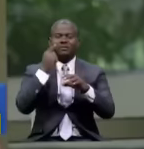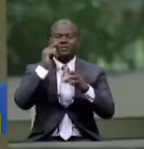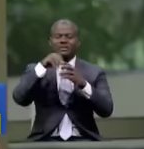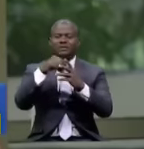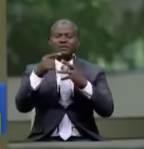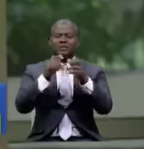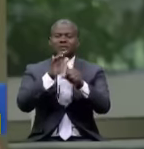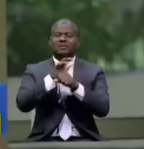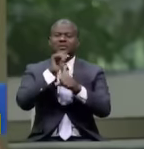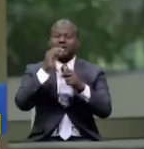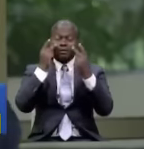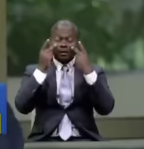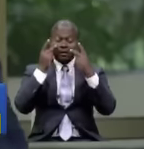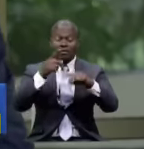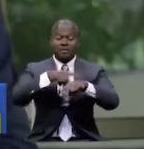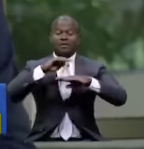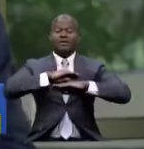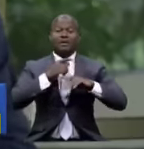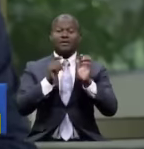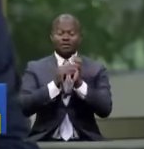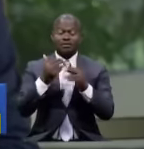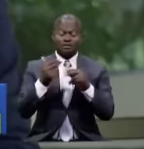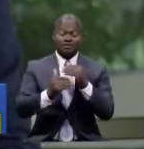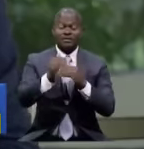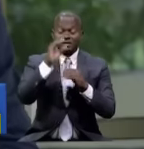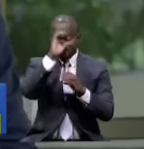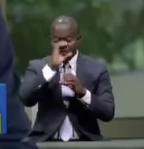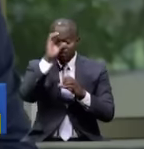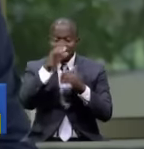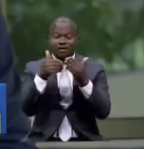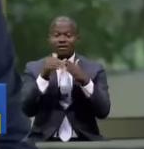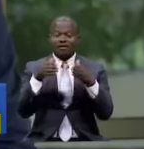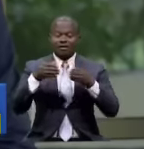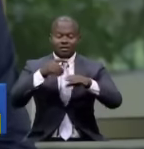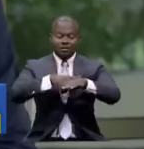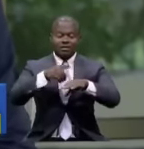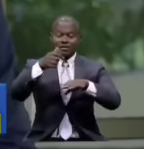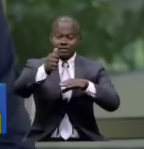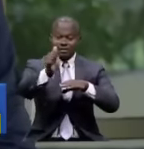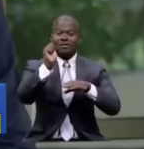nkahangana nabyo nk'uko hari n'ibindi dusanzwe duhangana nabyo ndetse bamwe